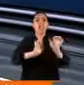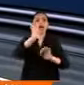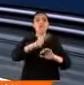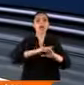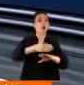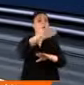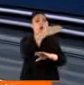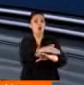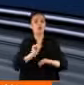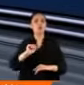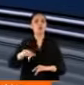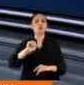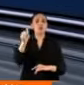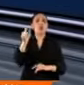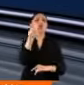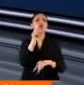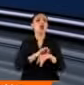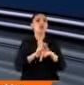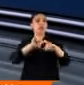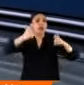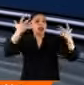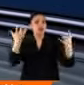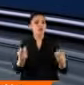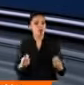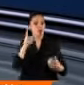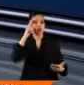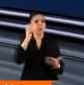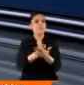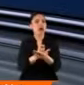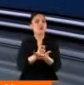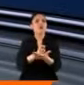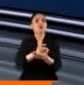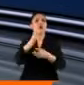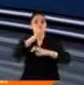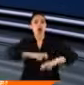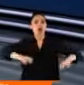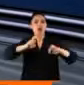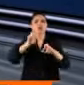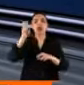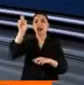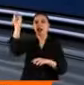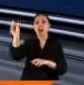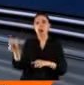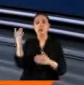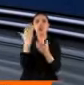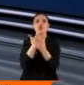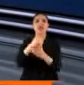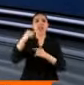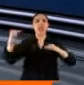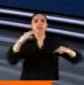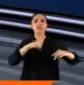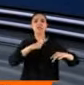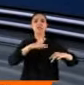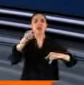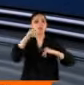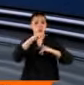ise bugün bir sıcak gelişme, bir son dakika gelişmesi oldu. Başvuruyu inceleyen raportör dosyada eksik olduğunu belirterek